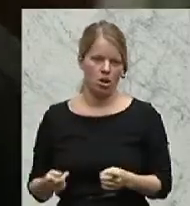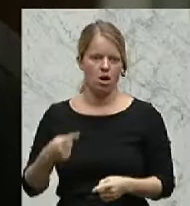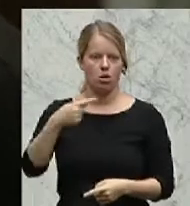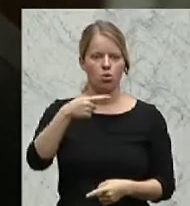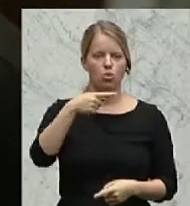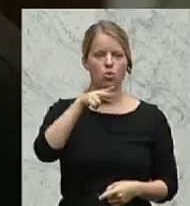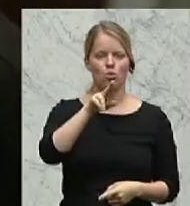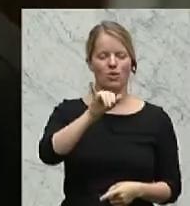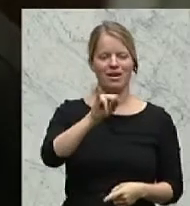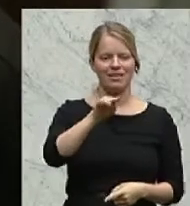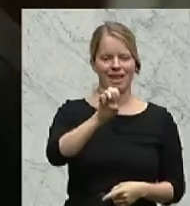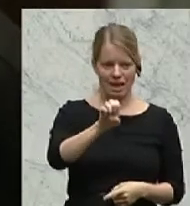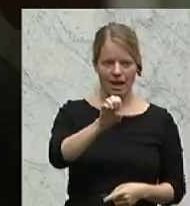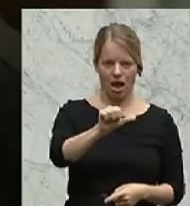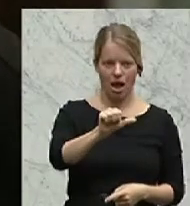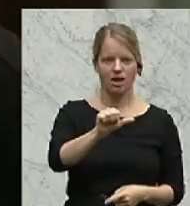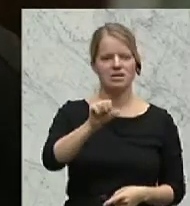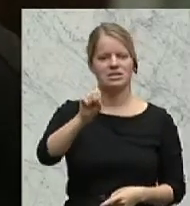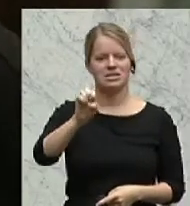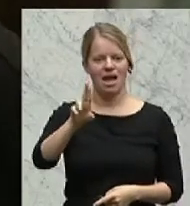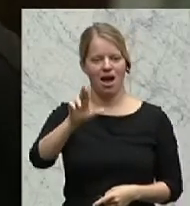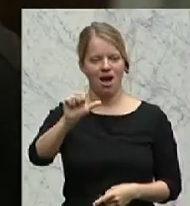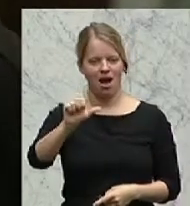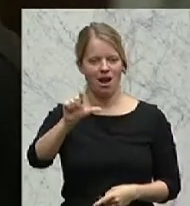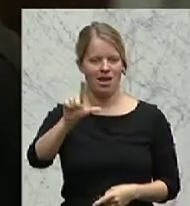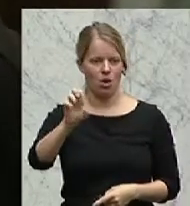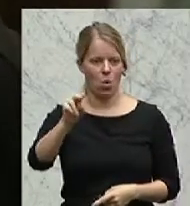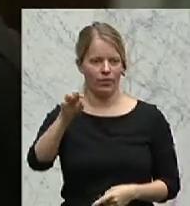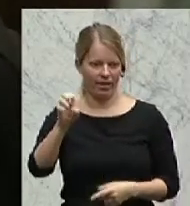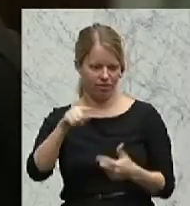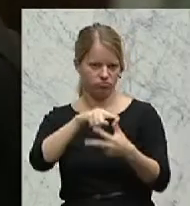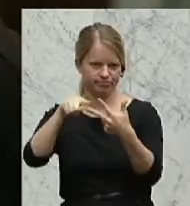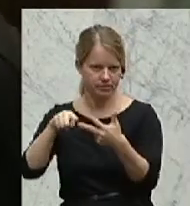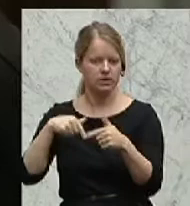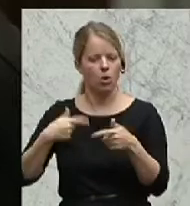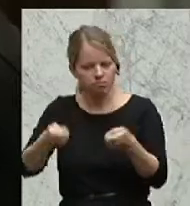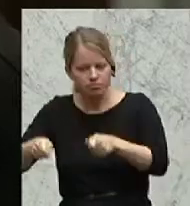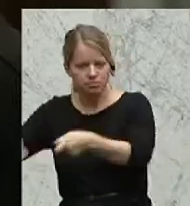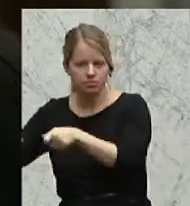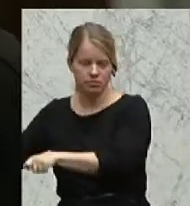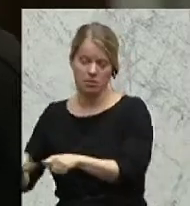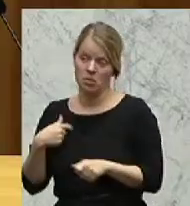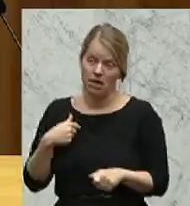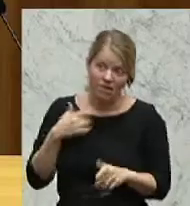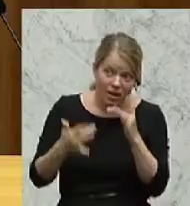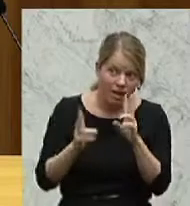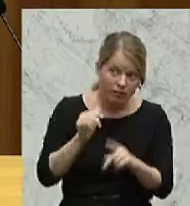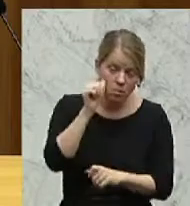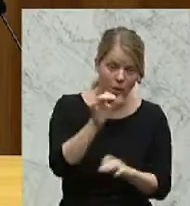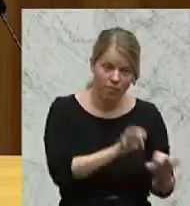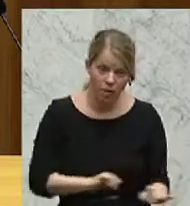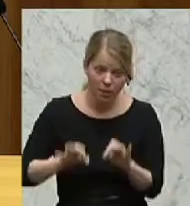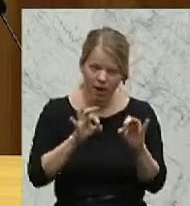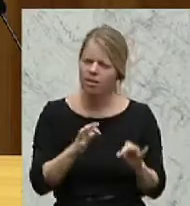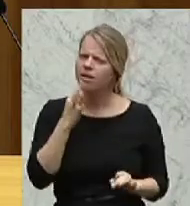Guinea, Liberia und Sierra Leone und so weiter. Da würde mich dann interessieren, vielleicht könnten Sie das für morgen auch noch ein bisschen vorbereiten, wenn Sie dann sprechen.